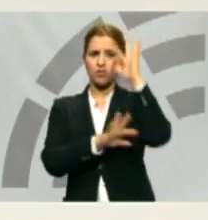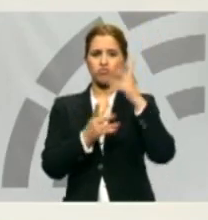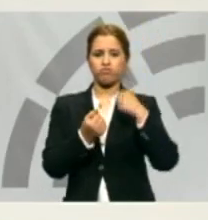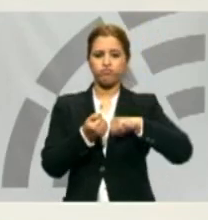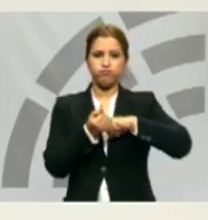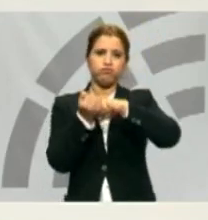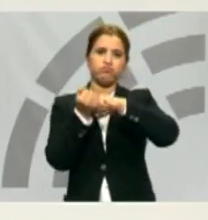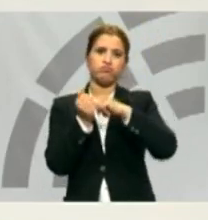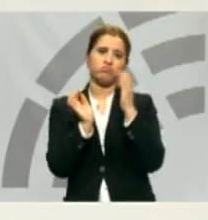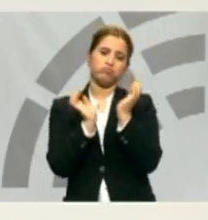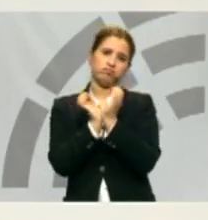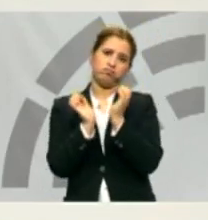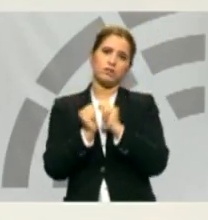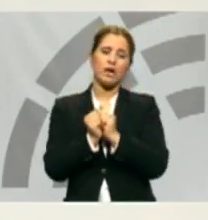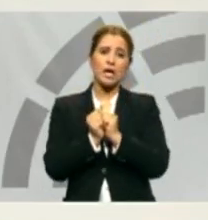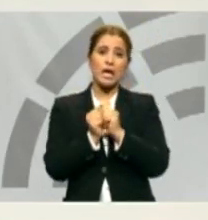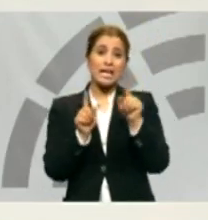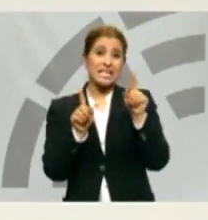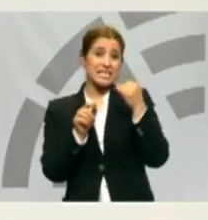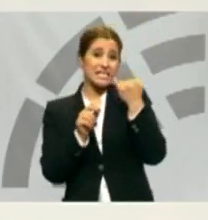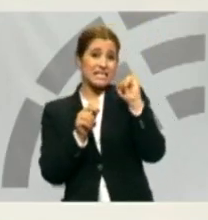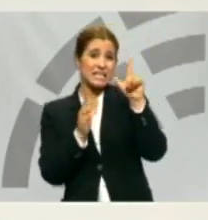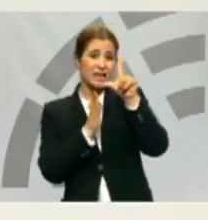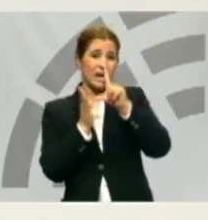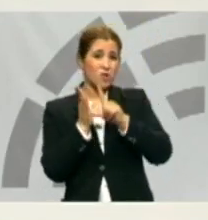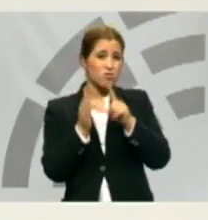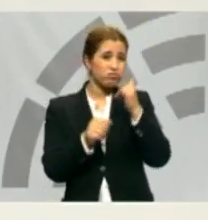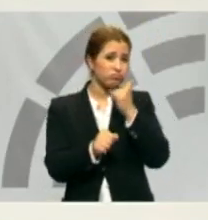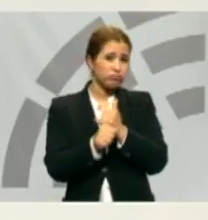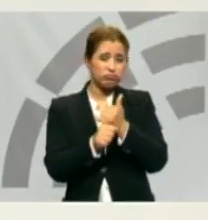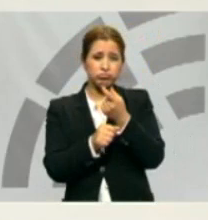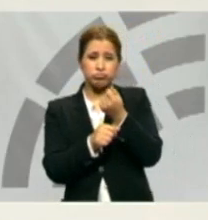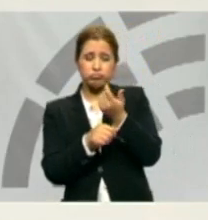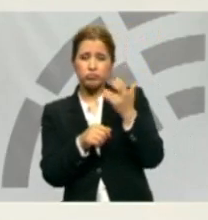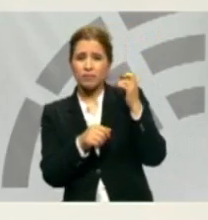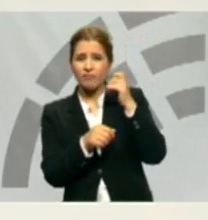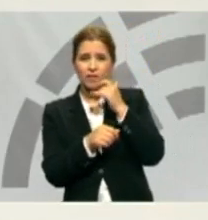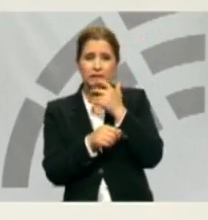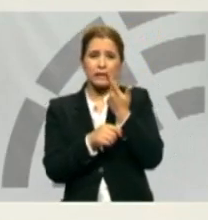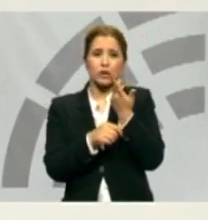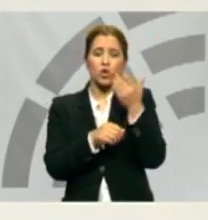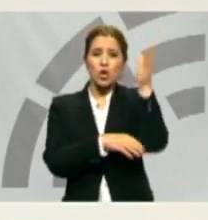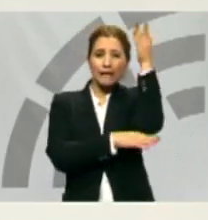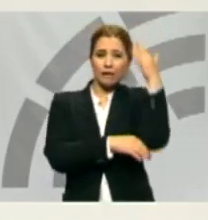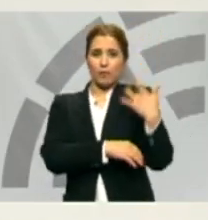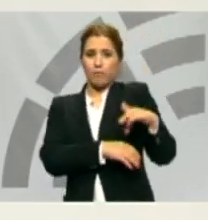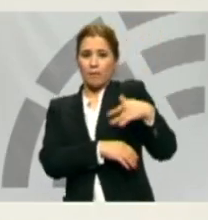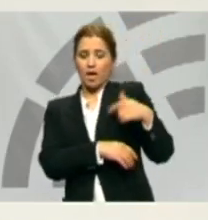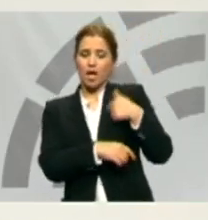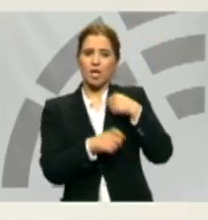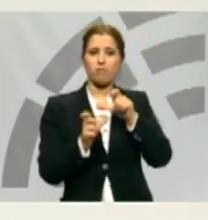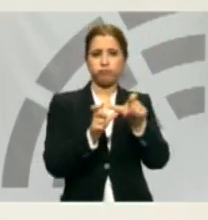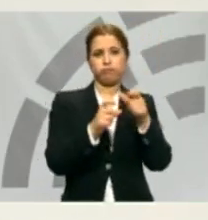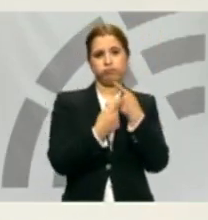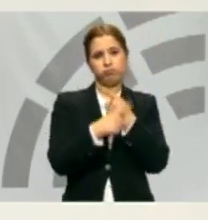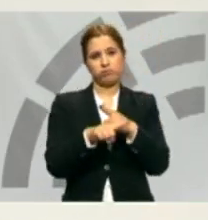تتخلاش على دورها الاجتماعى وبشر يرفض اي قانون واي ميزانيه تتخلى فيها الدوله على منظومه الدعم والمؤسسات العموميه